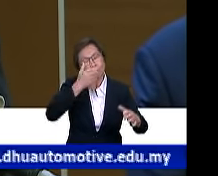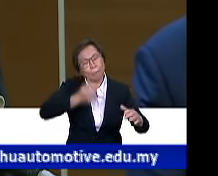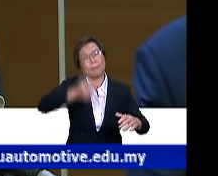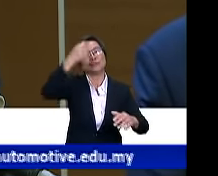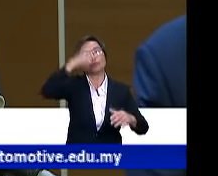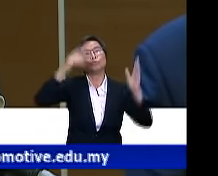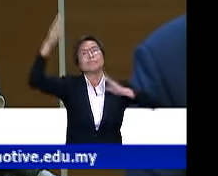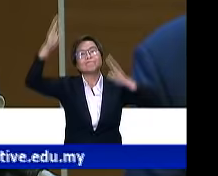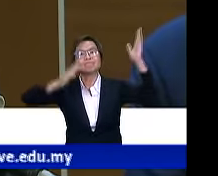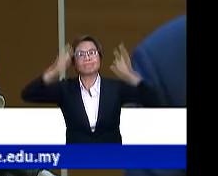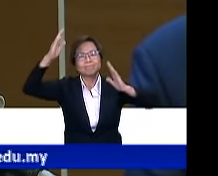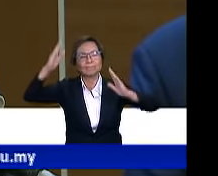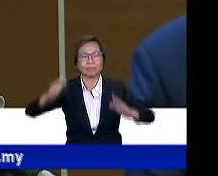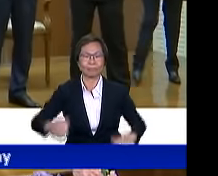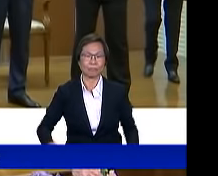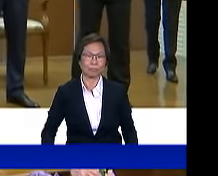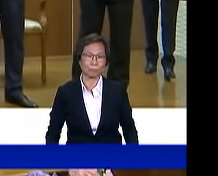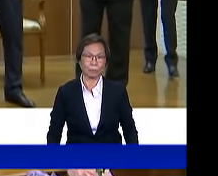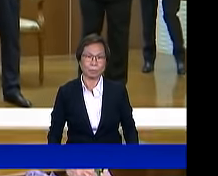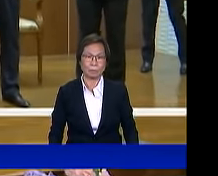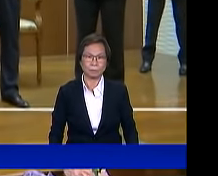terbaik untuk negara.